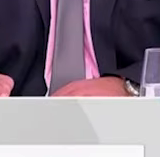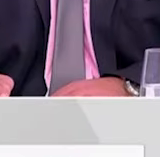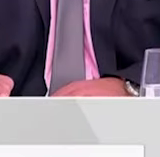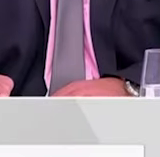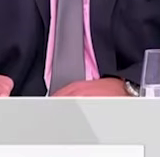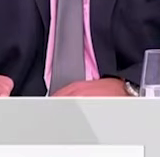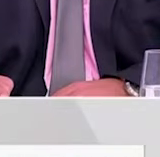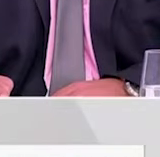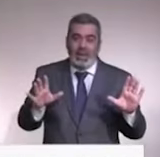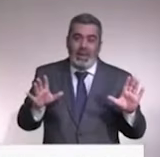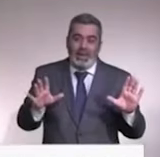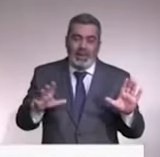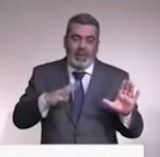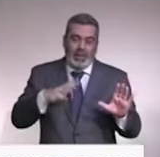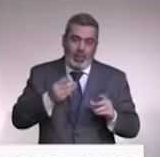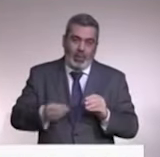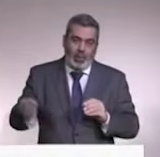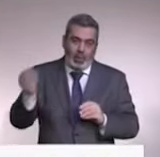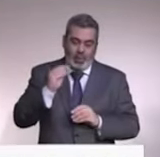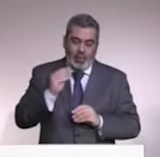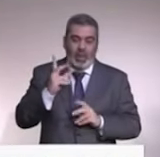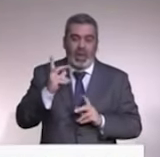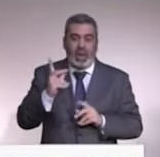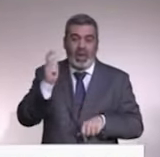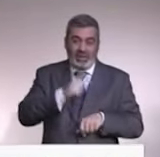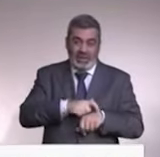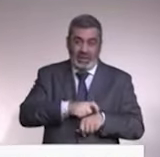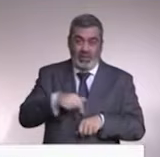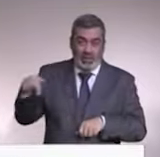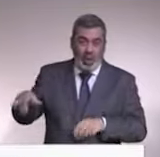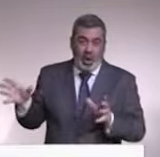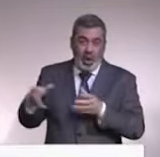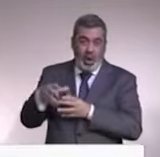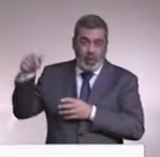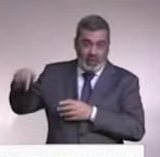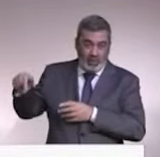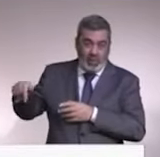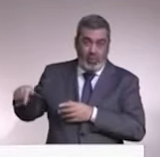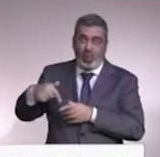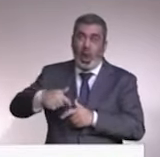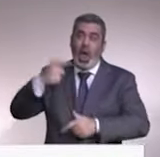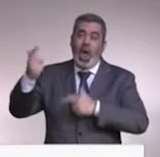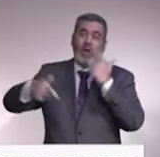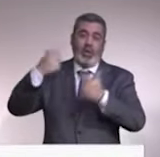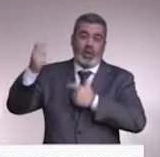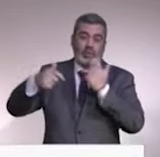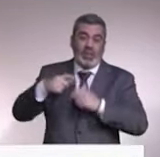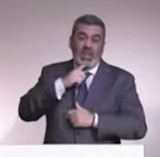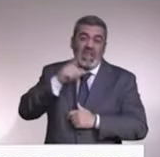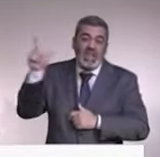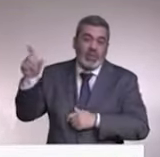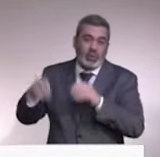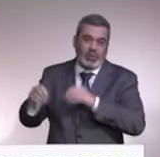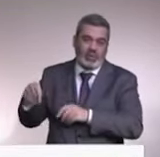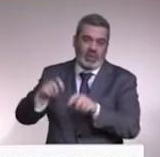δικός των προβληματισμών μου για αυτούς οι οποίοι σήμερα διαρριγνύουν τα ημάτια τους κατά της προσωπικής διαφοράς, όταν ήταν οι ίδιοι οι οποίοι την